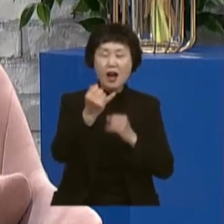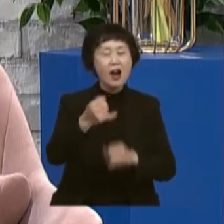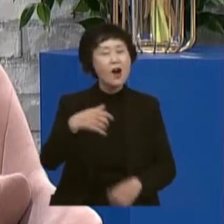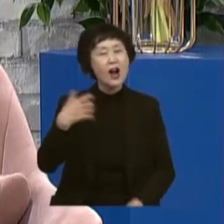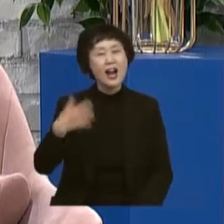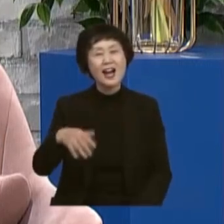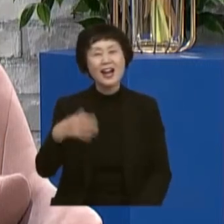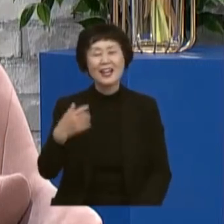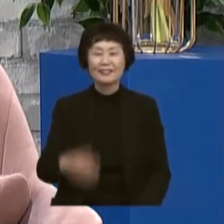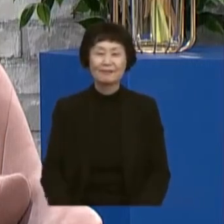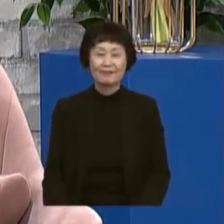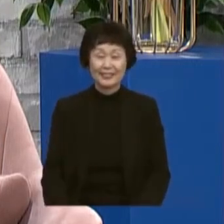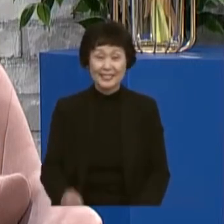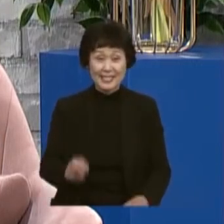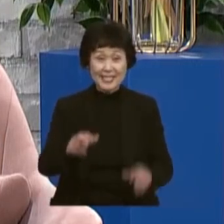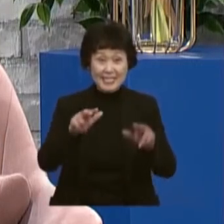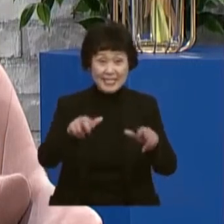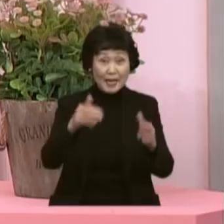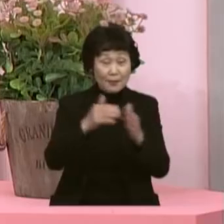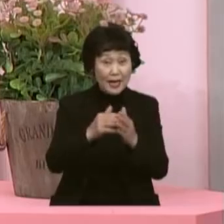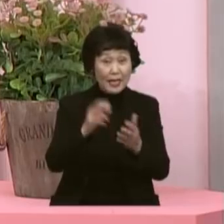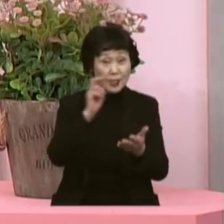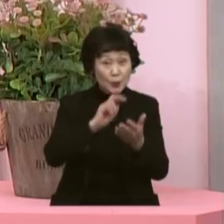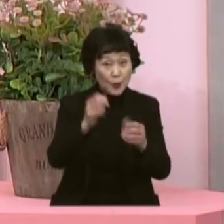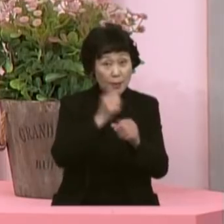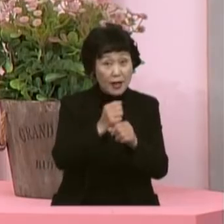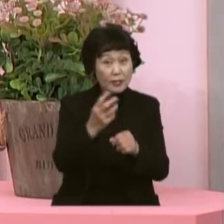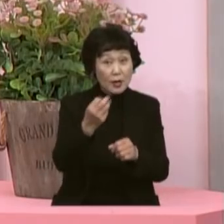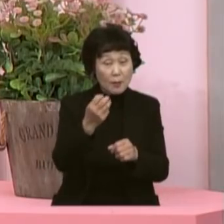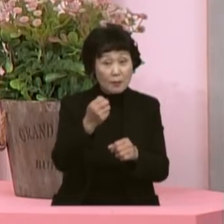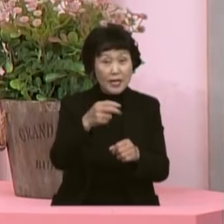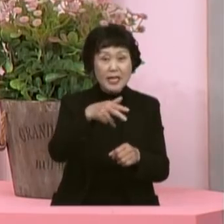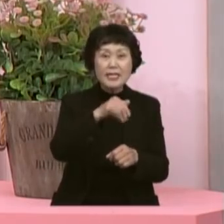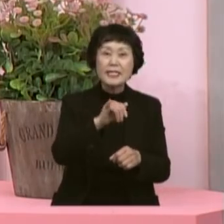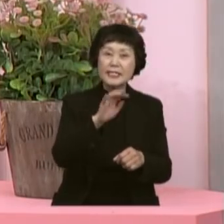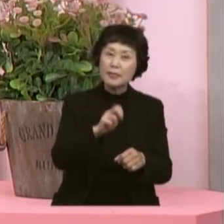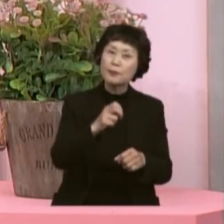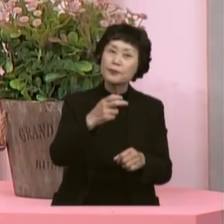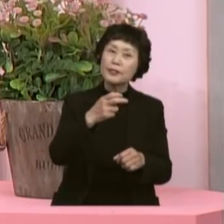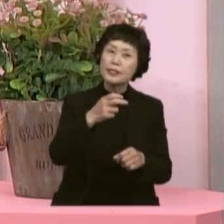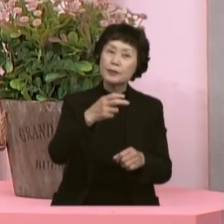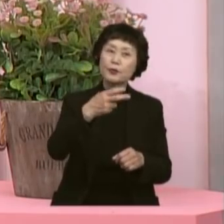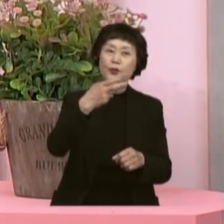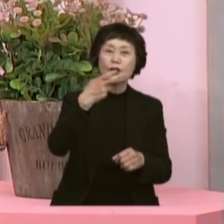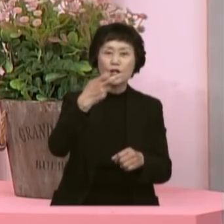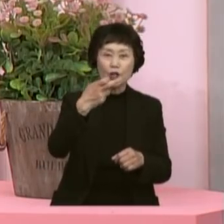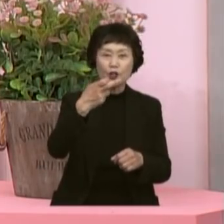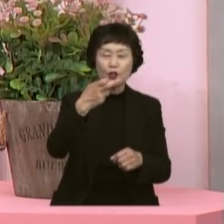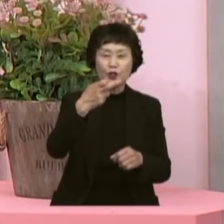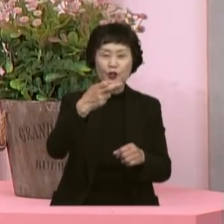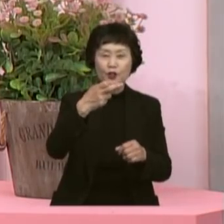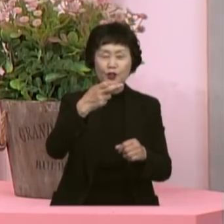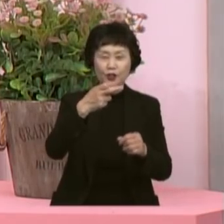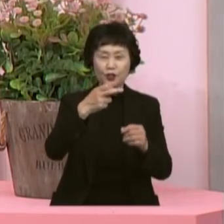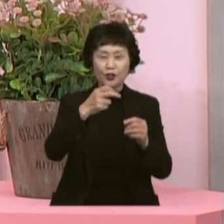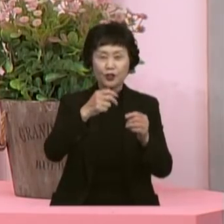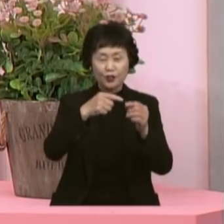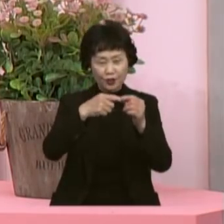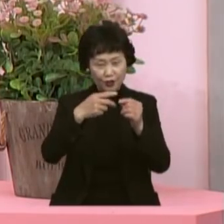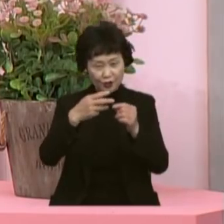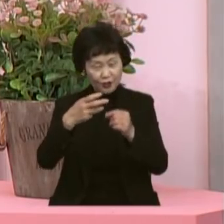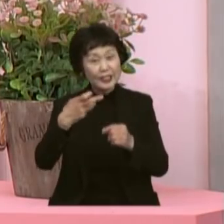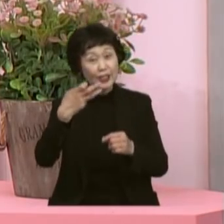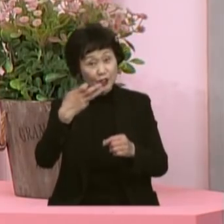앨범 지금까지 몇 집 내셨어요? 집수로는 12개고요. 네. 12집. 12집. 그 다음에 네. 앨범을